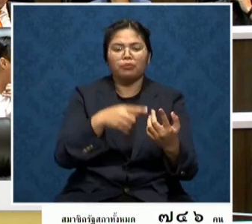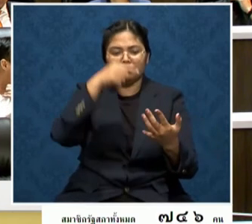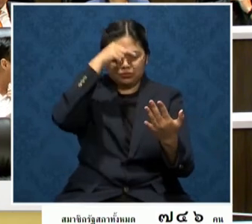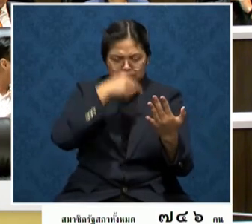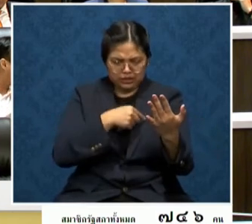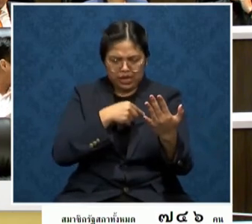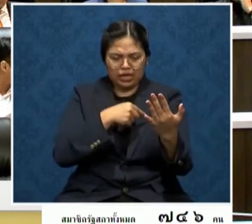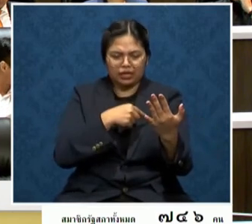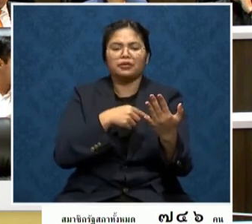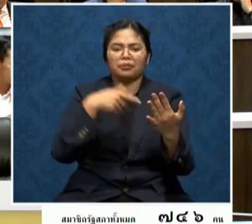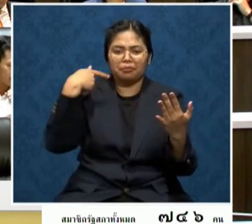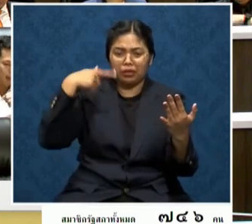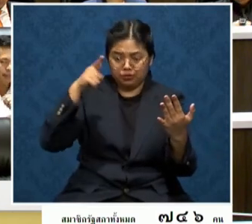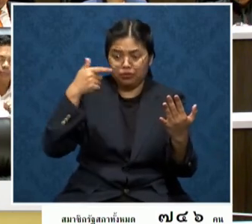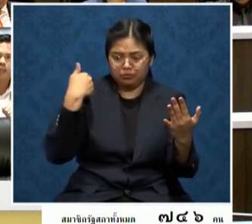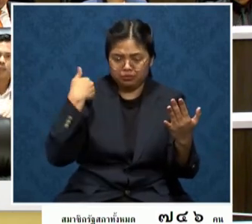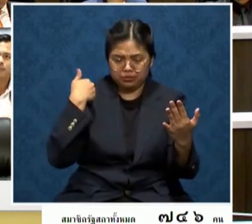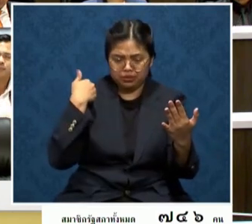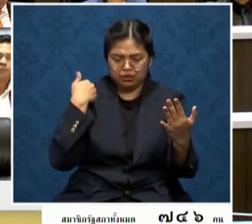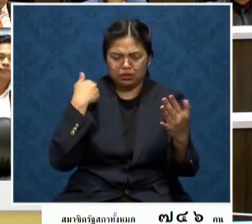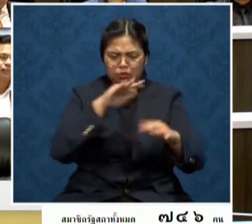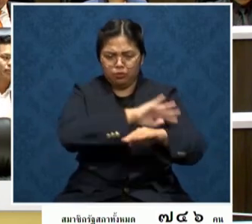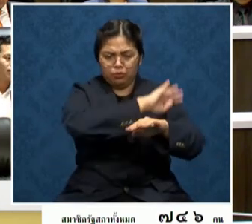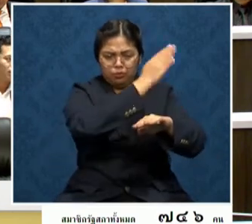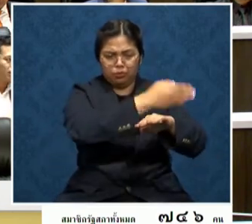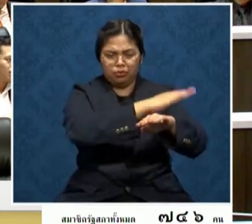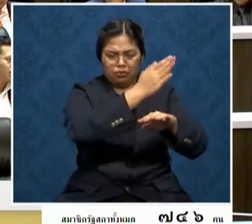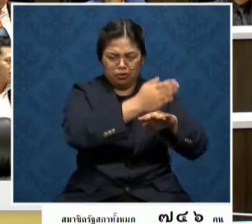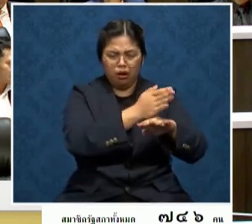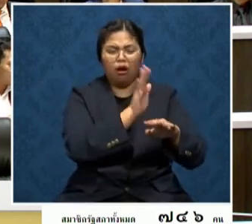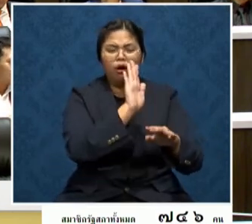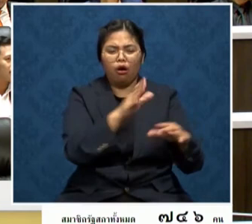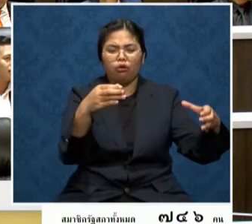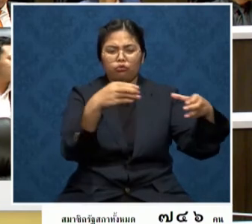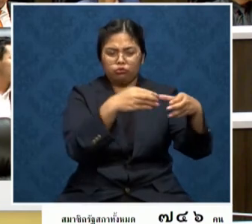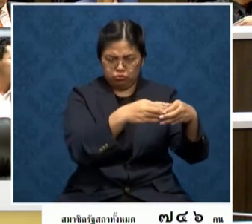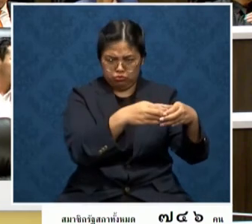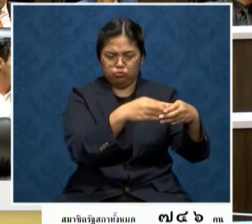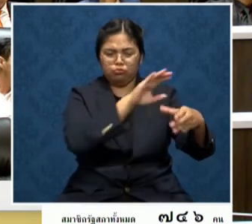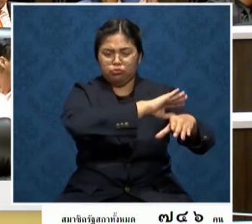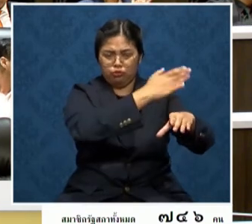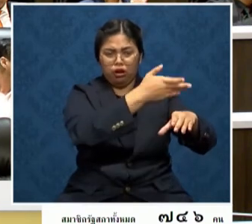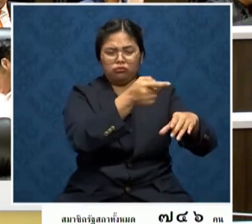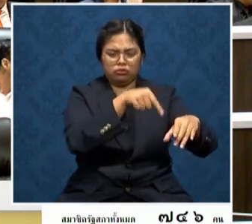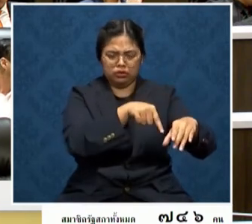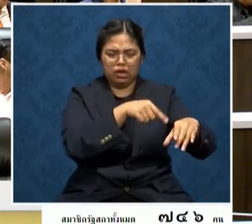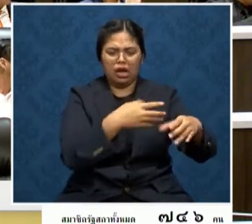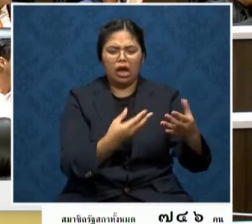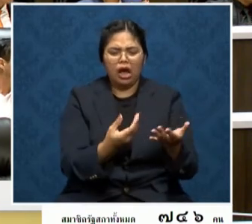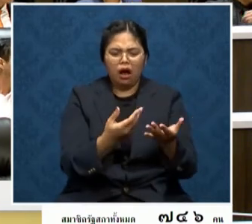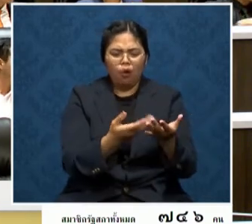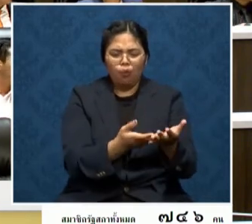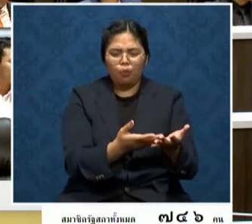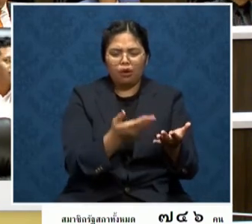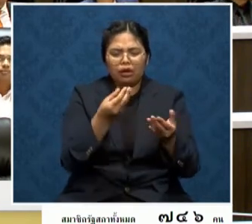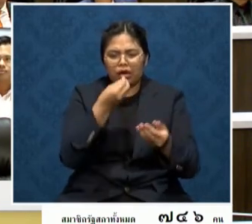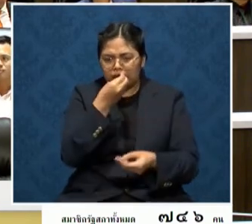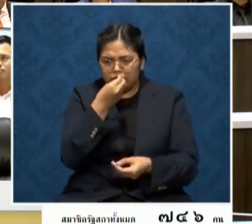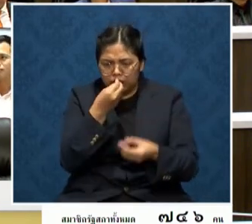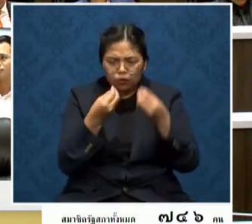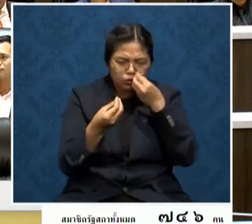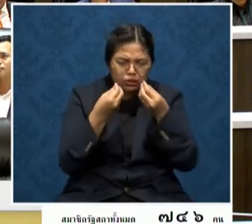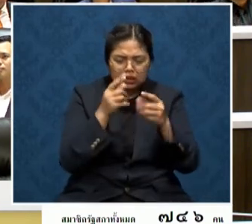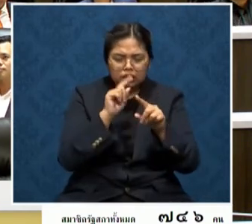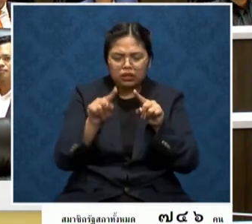ที่ดินทำกินบนพื้นที่สูงของกลุ่มชาติพันธุ์เป็นพื้นที่เกษตรกรรมที่ผลิตอาหารที่สำคัญหลายๆอย่าง